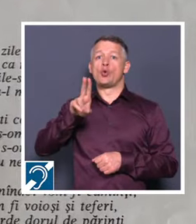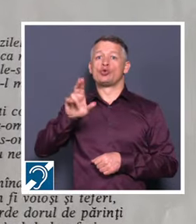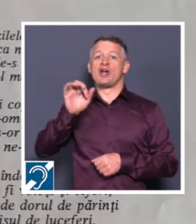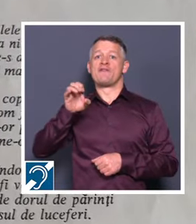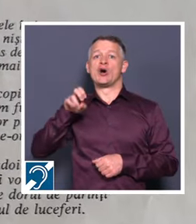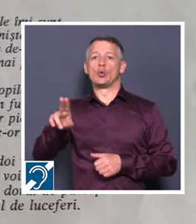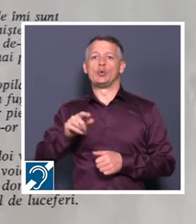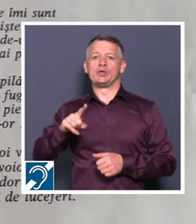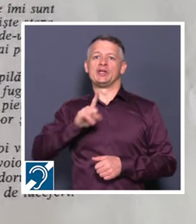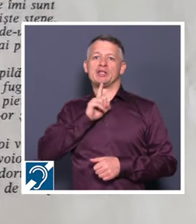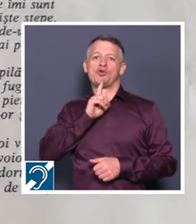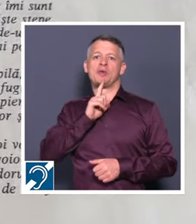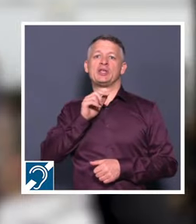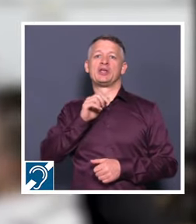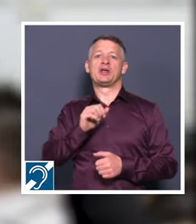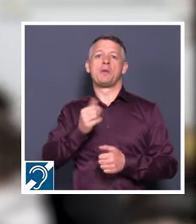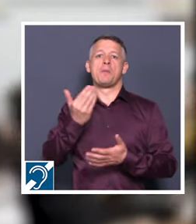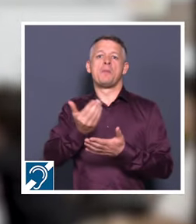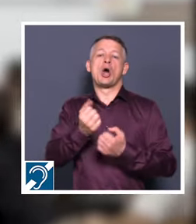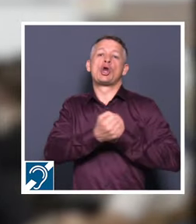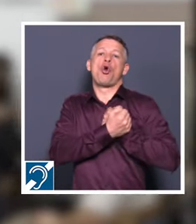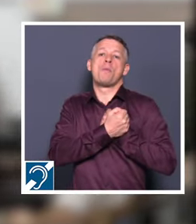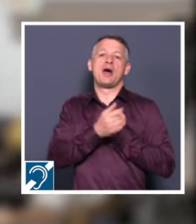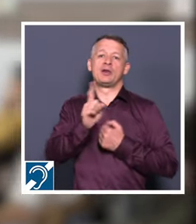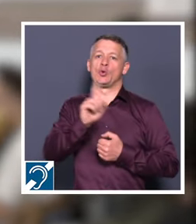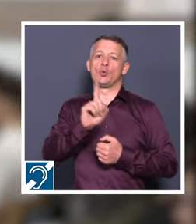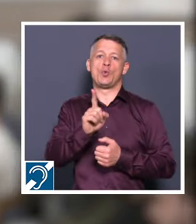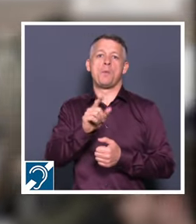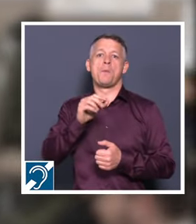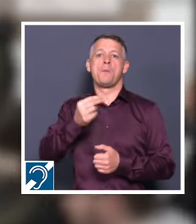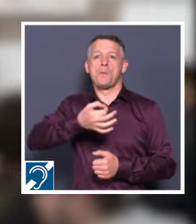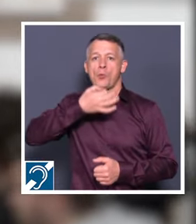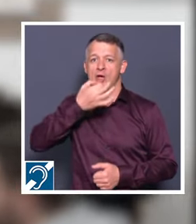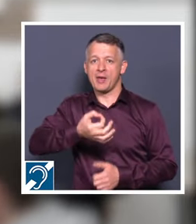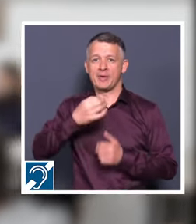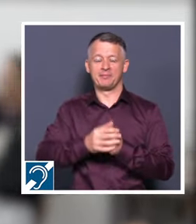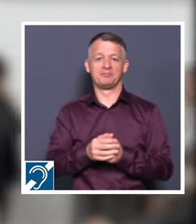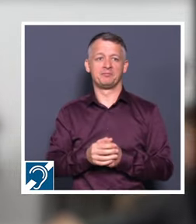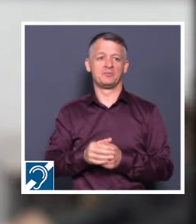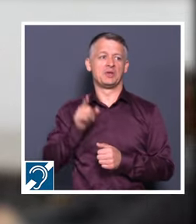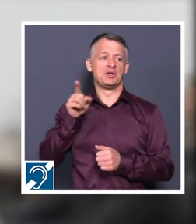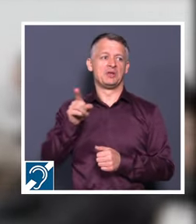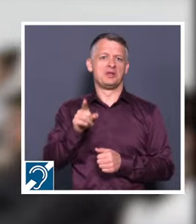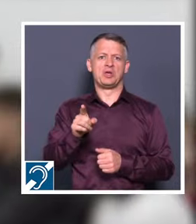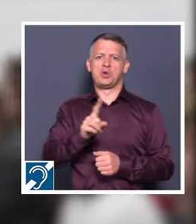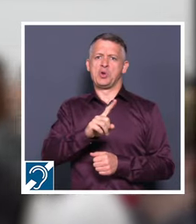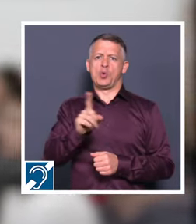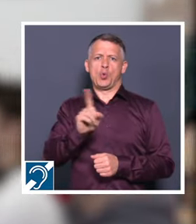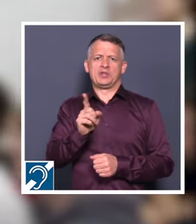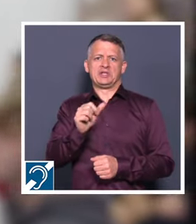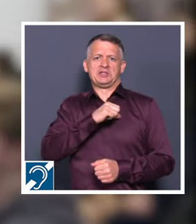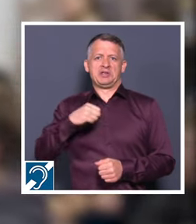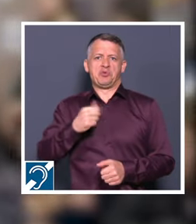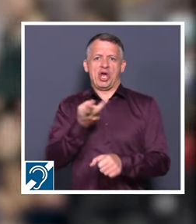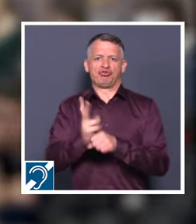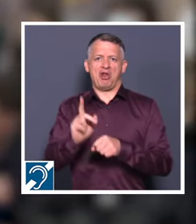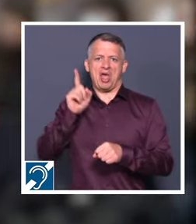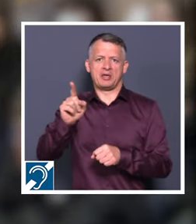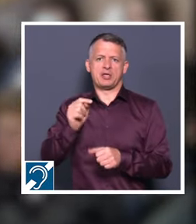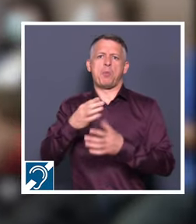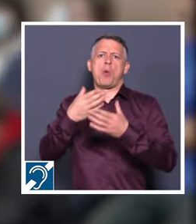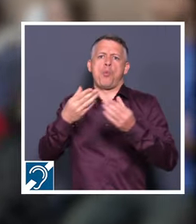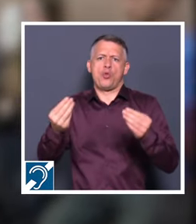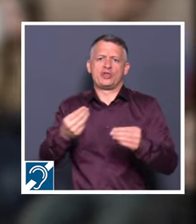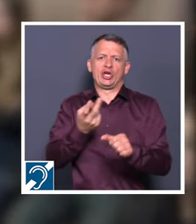este considerat roman și nu poem. Povestea cu Luceafărul nu este unica, este un șir din multe povești asemănătoare pe